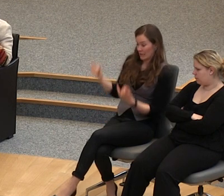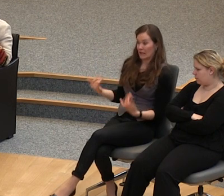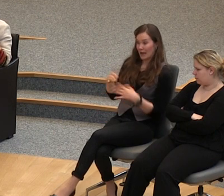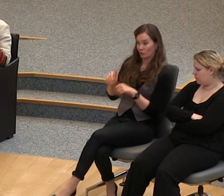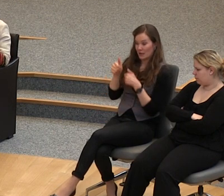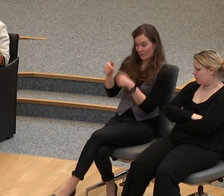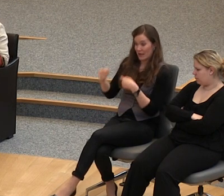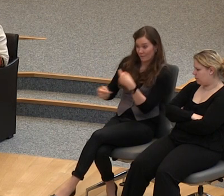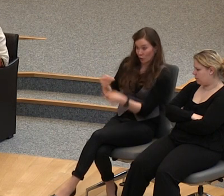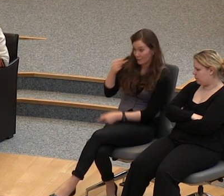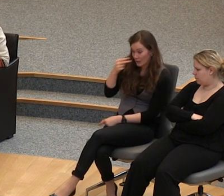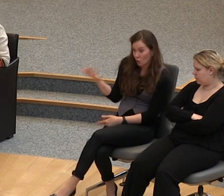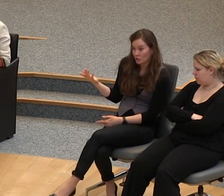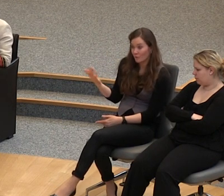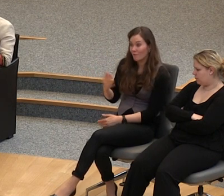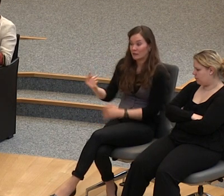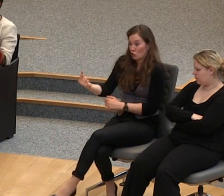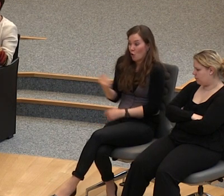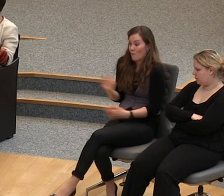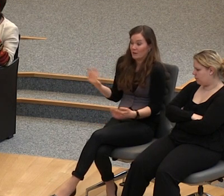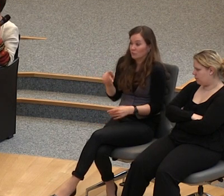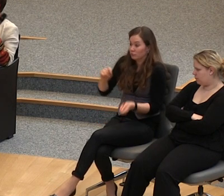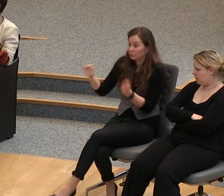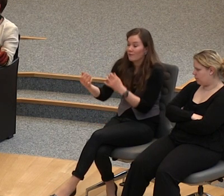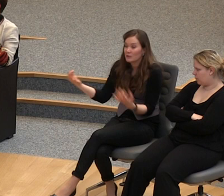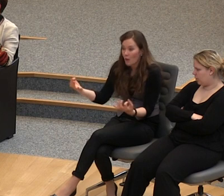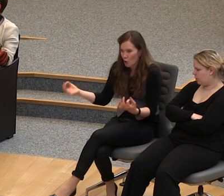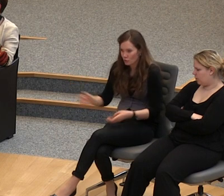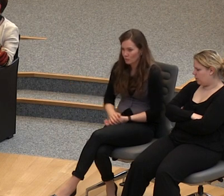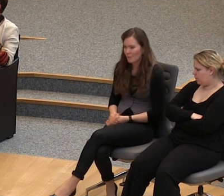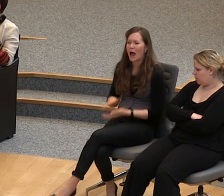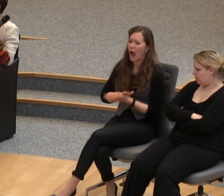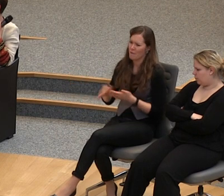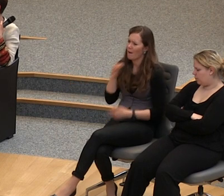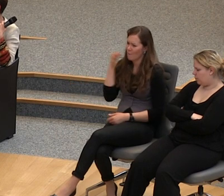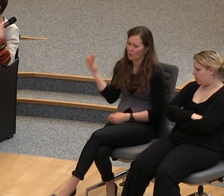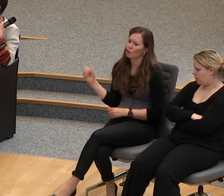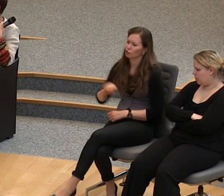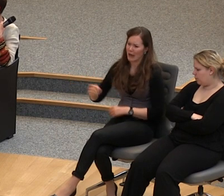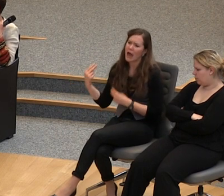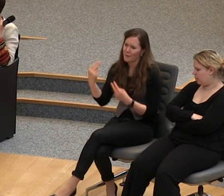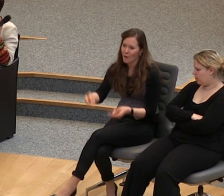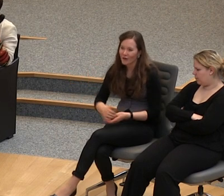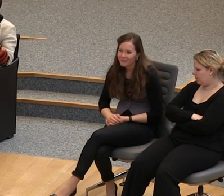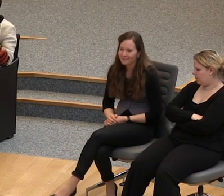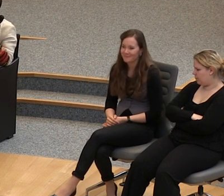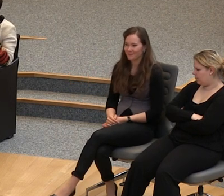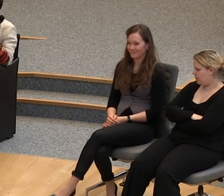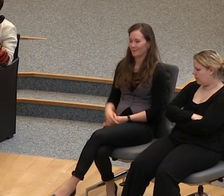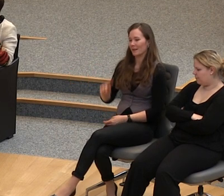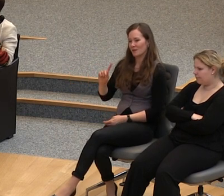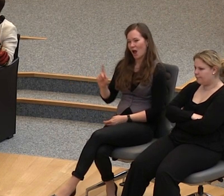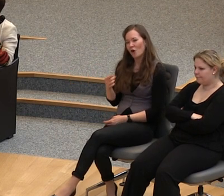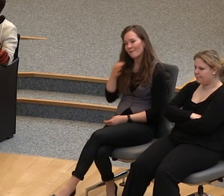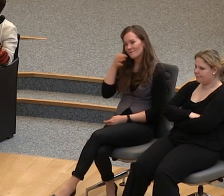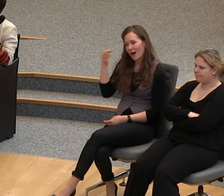entwickeln? Was muss ich verändern? Das sind ganz einfache Fragen, schnell zu beantworten. Und ja, wie sieht